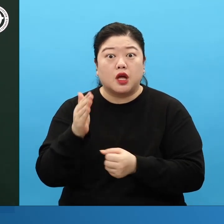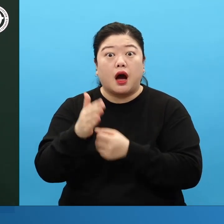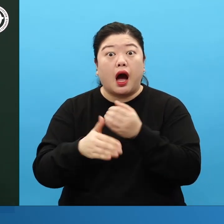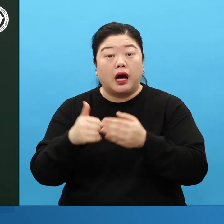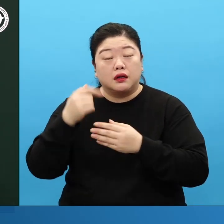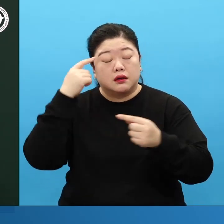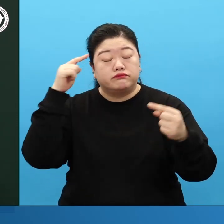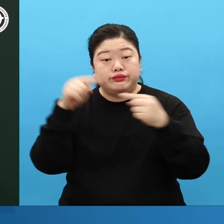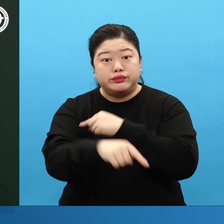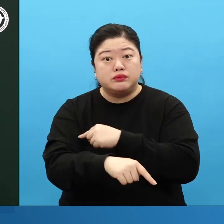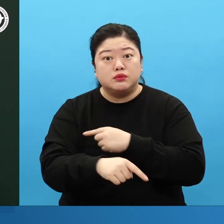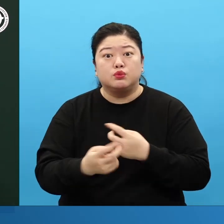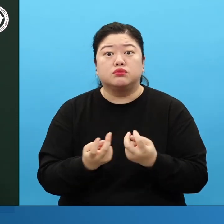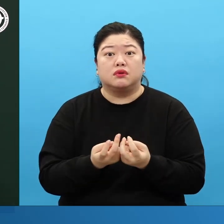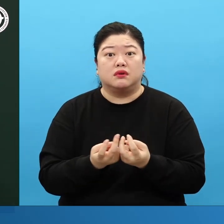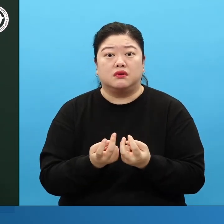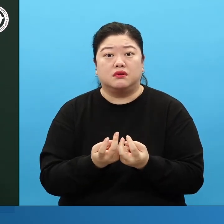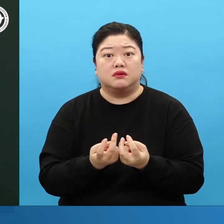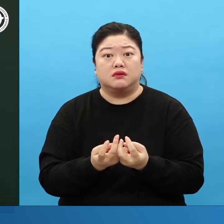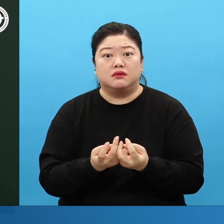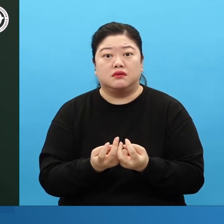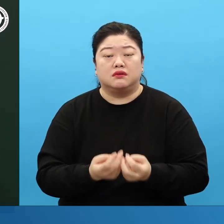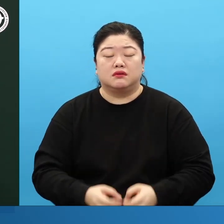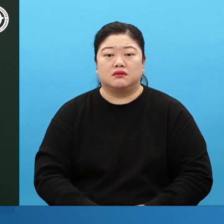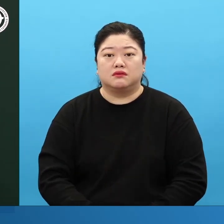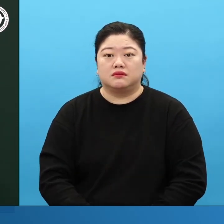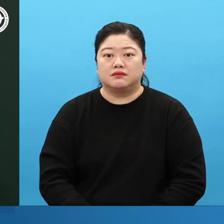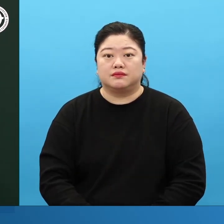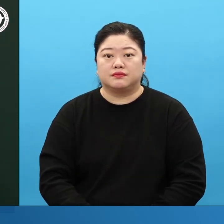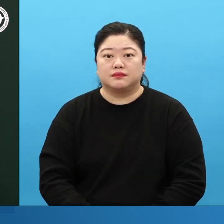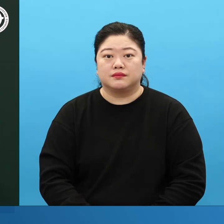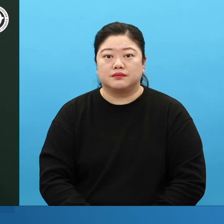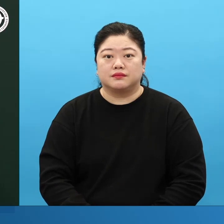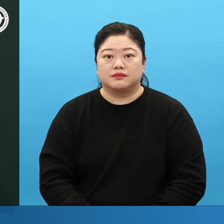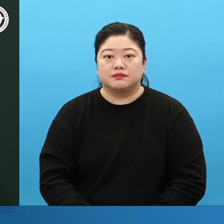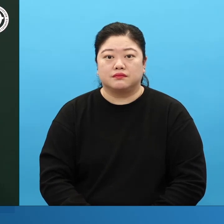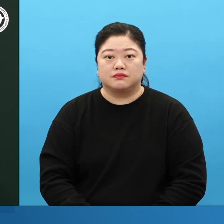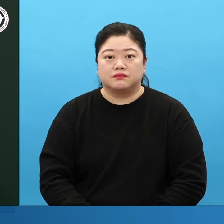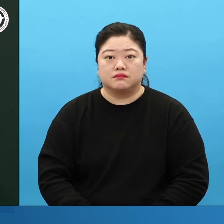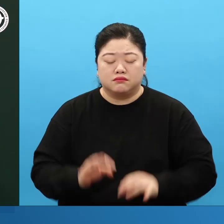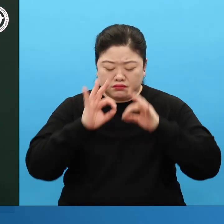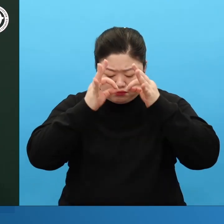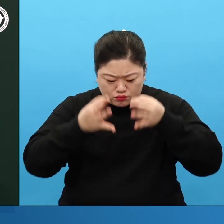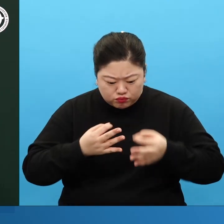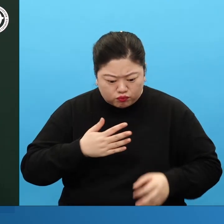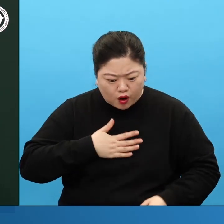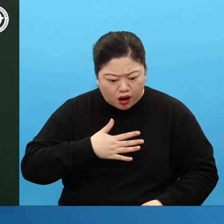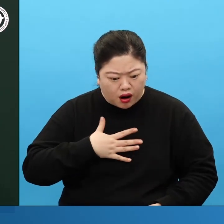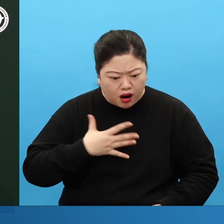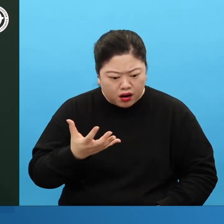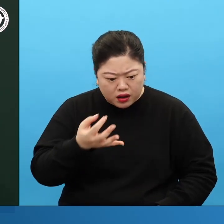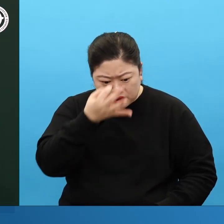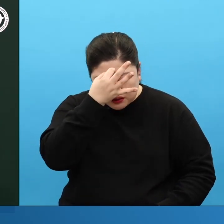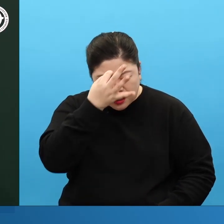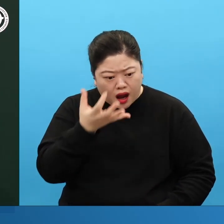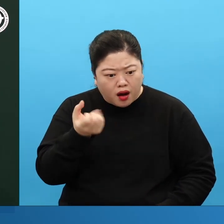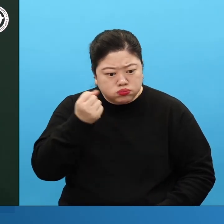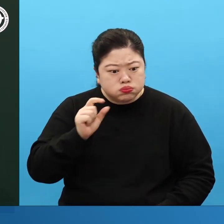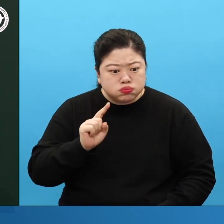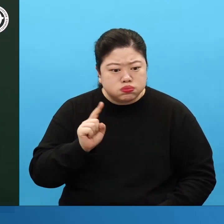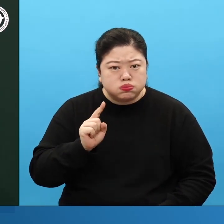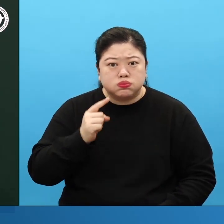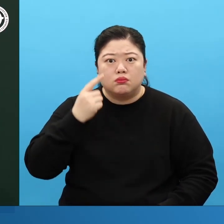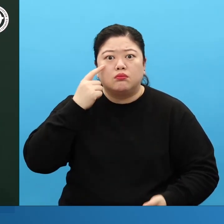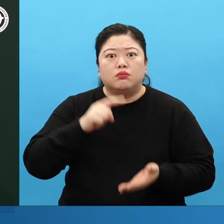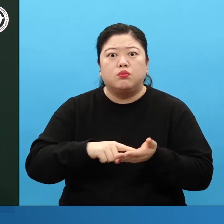dio. 그 이제 자기 달란트가 뭔지 알 수가 없으니까 이 사람